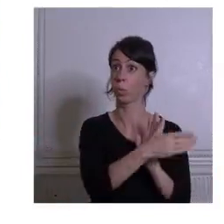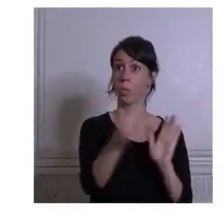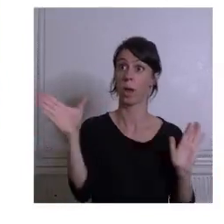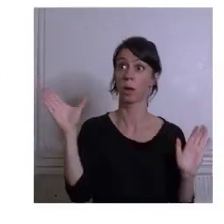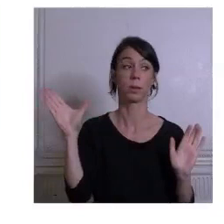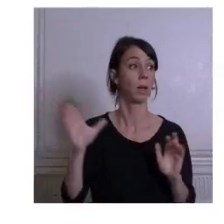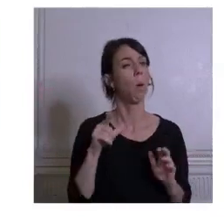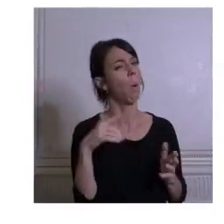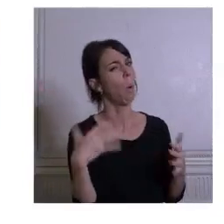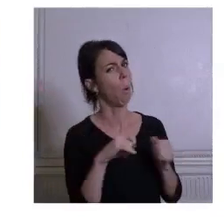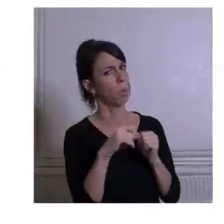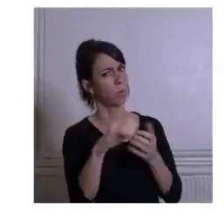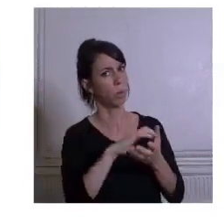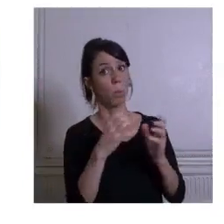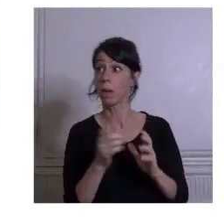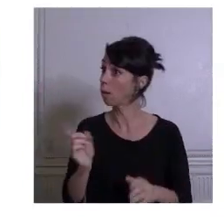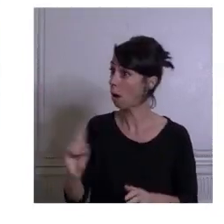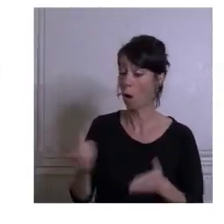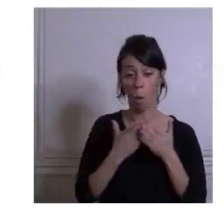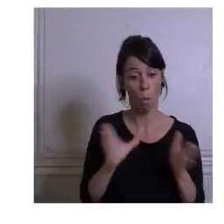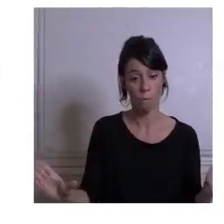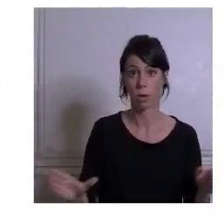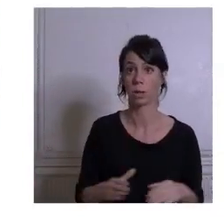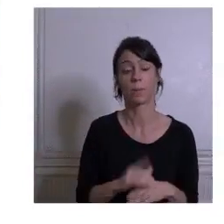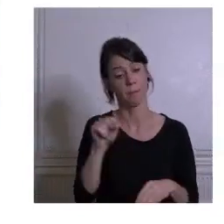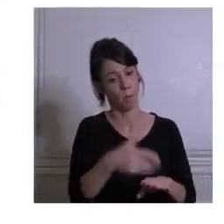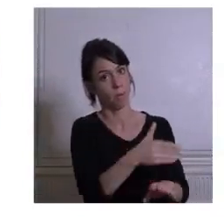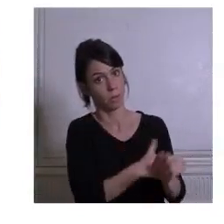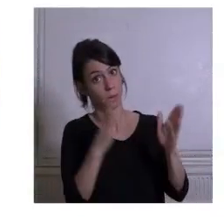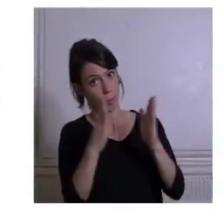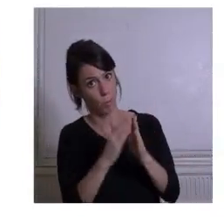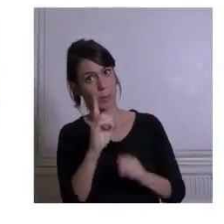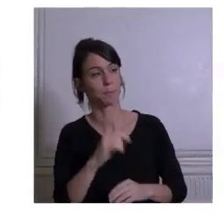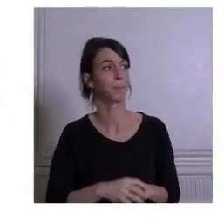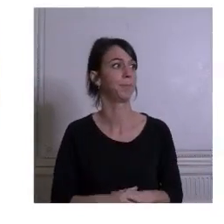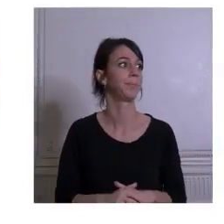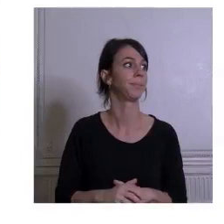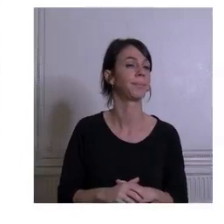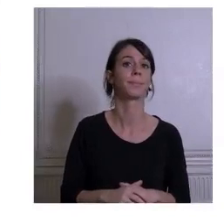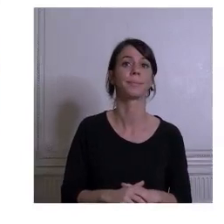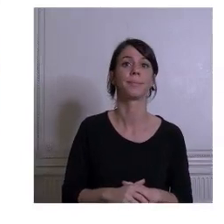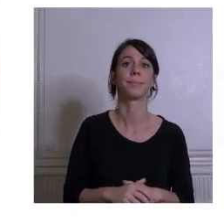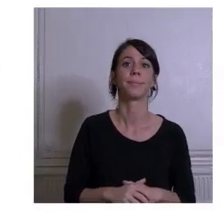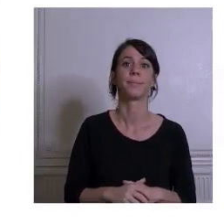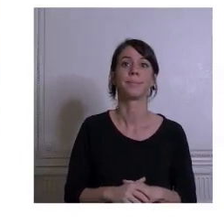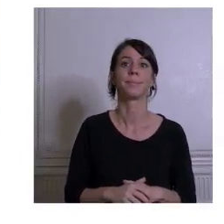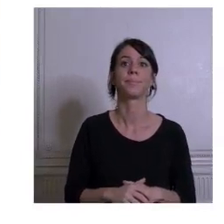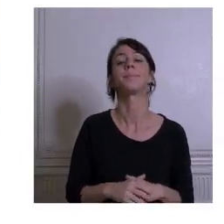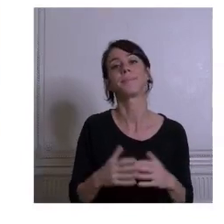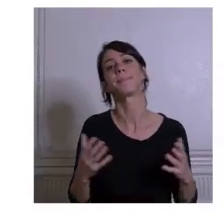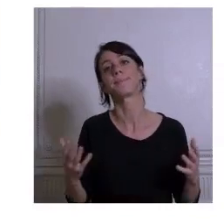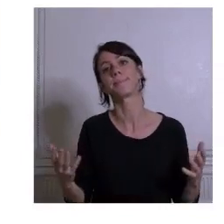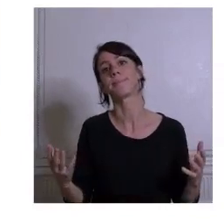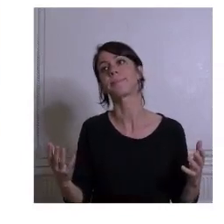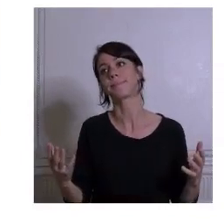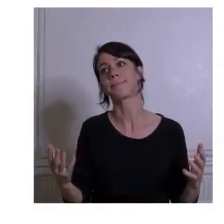d'aider Cycles et Manivelles et Études Récup de façon reconductible. On fait des choix parce que malheureusement, on ne peut pas aider toutes les associations, tout simplement. Voilà.